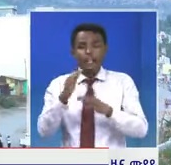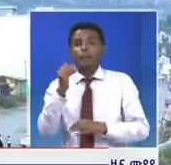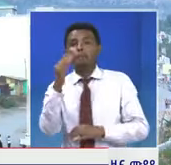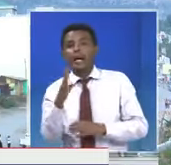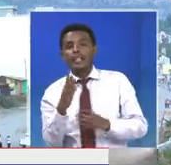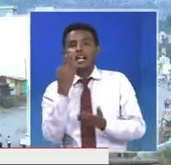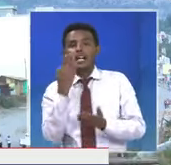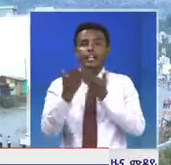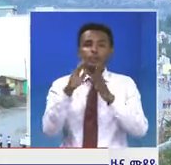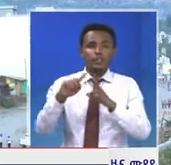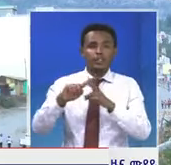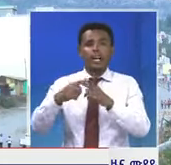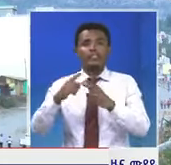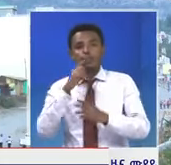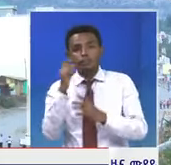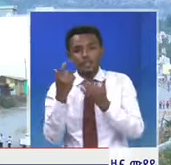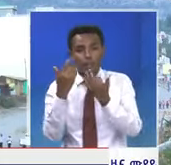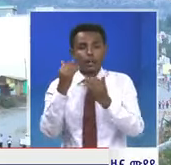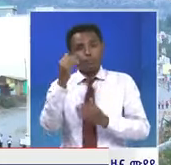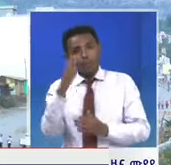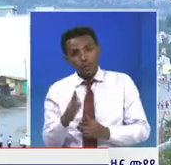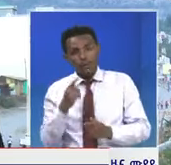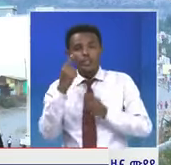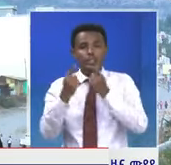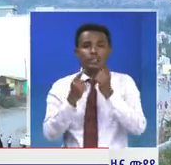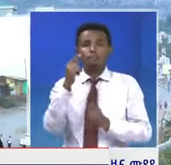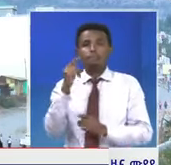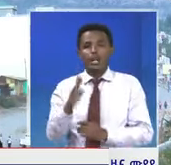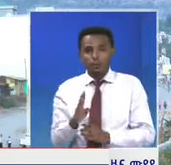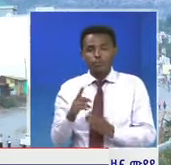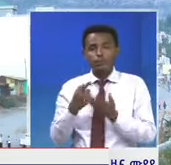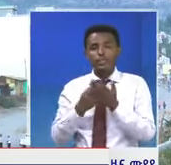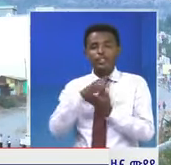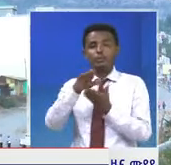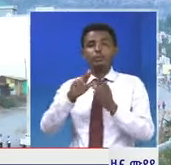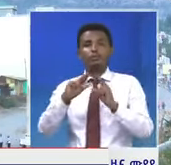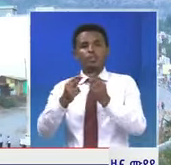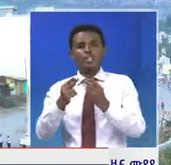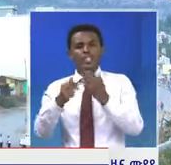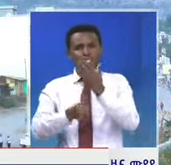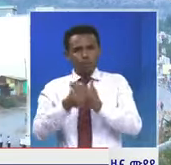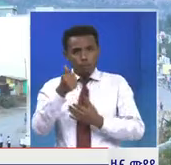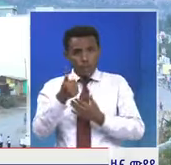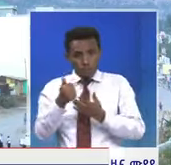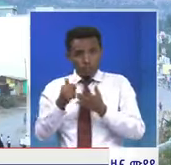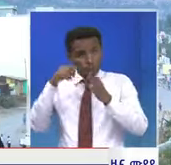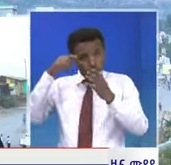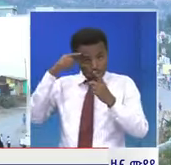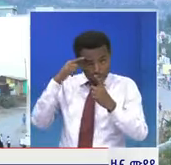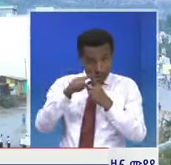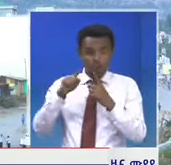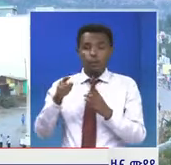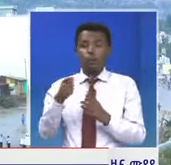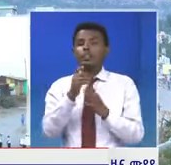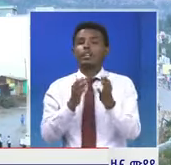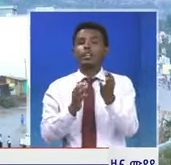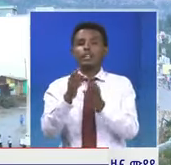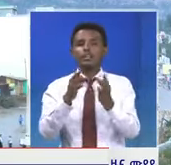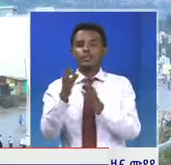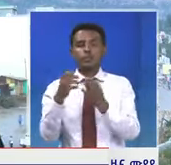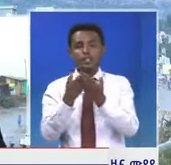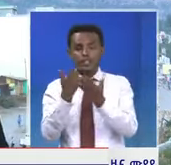ድረስ አልተጀመረም። ባንኮች እንግዲህ የንግድ ባንኮች በዚህ የሽብር ቡድን የጥቃት ሰለባ ከሆኑት መካከል የሚጠቀሱ ናቸውና